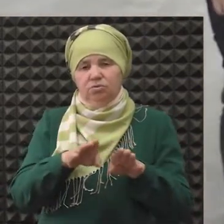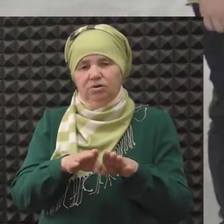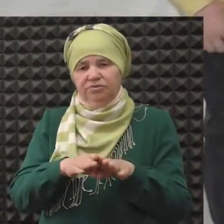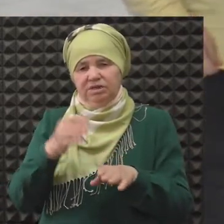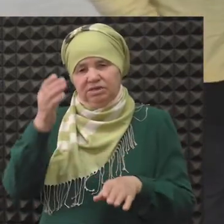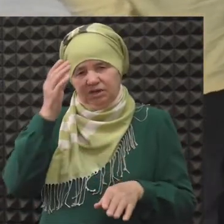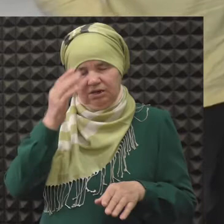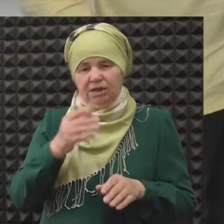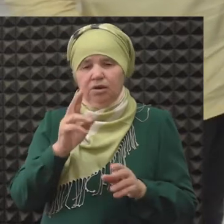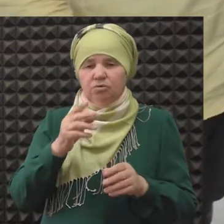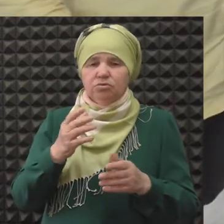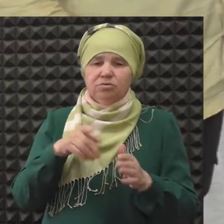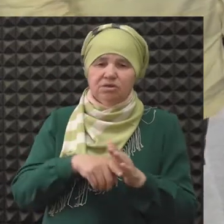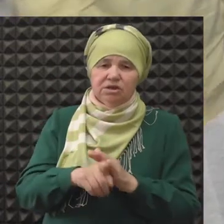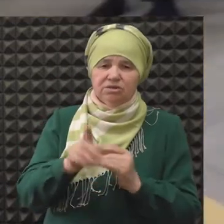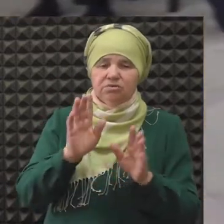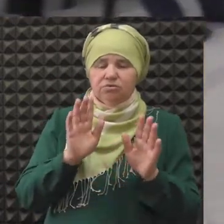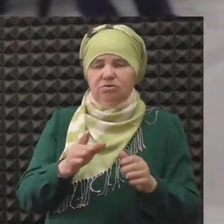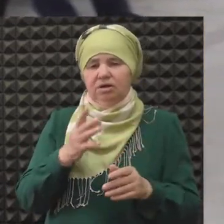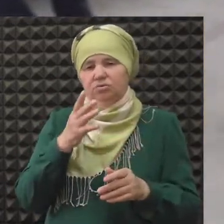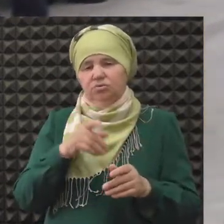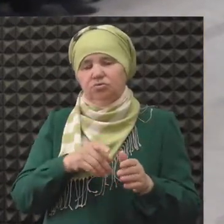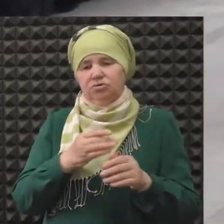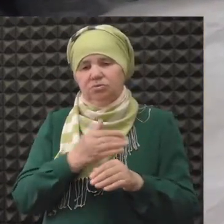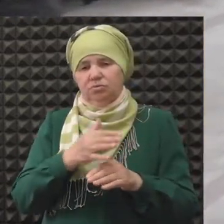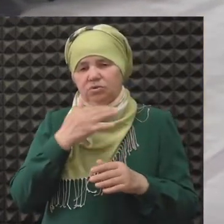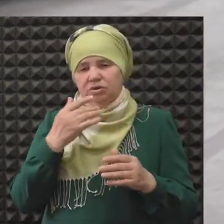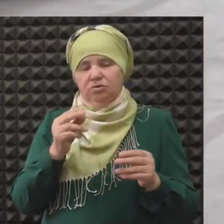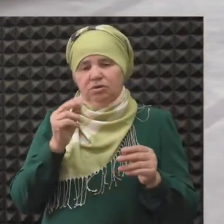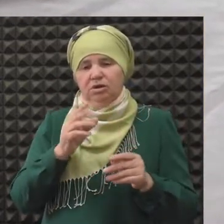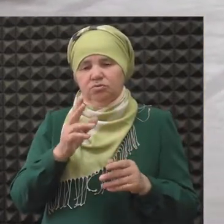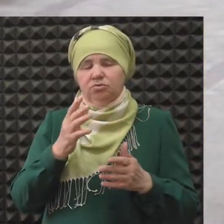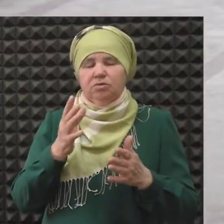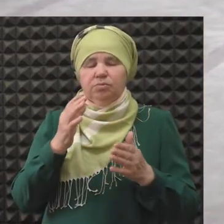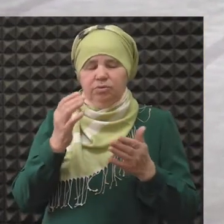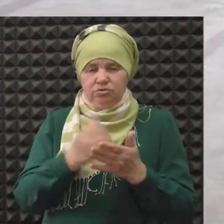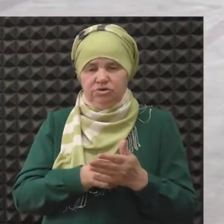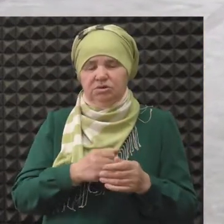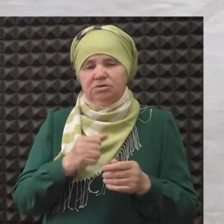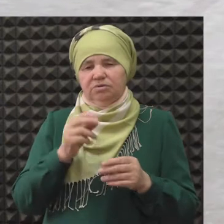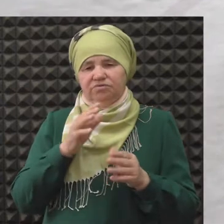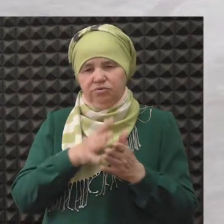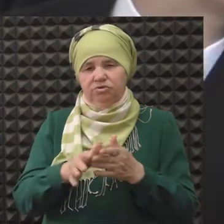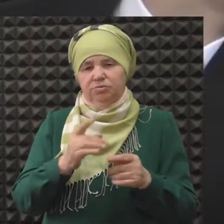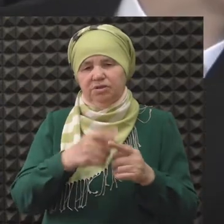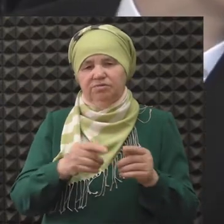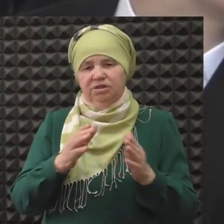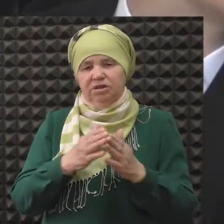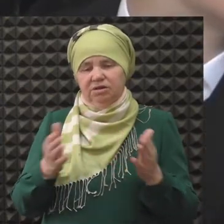Кто-то только начал постигать азы арабского языка и его произношения, кому-то удалось выучить несколько сур.